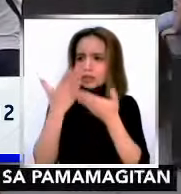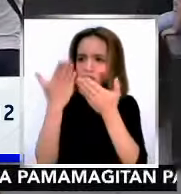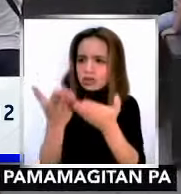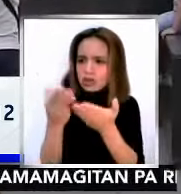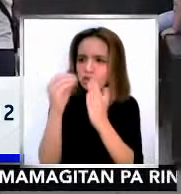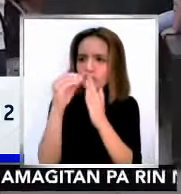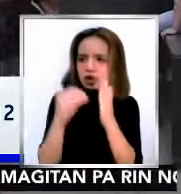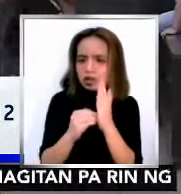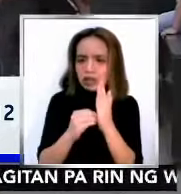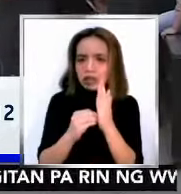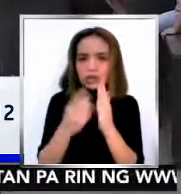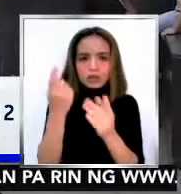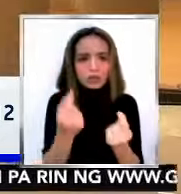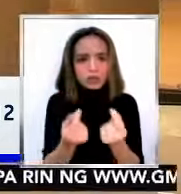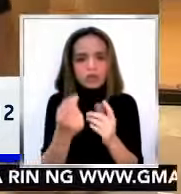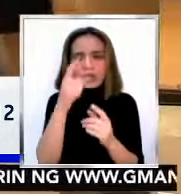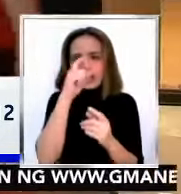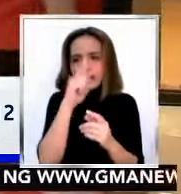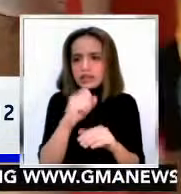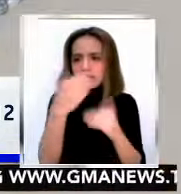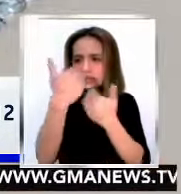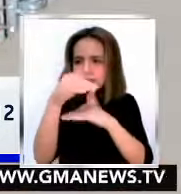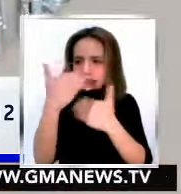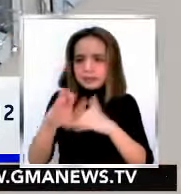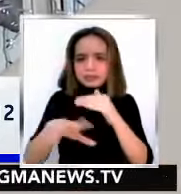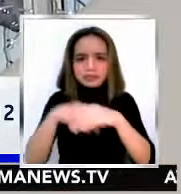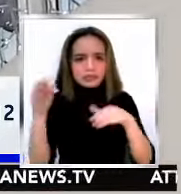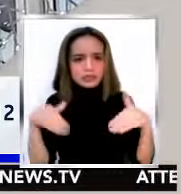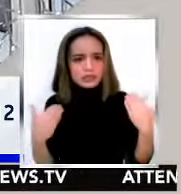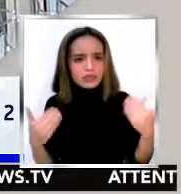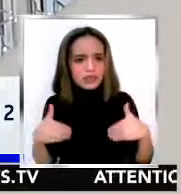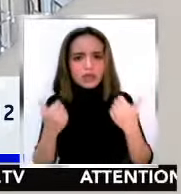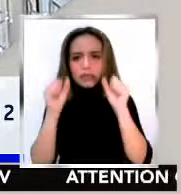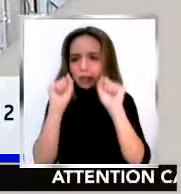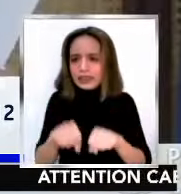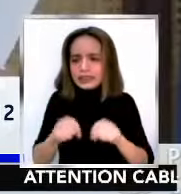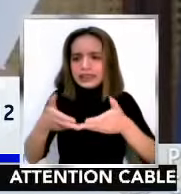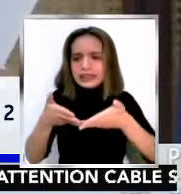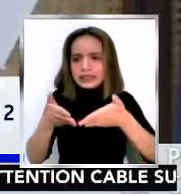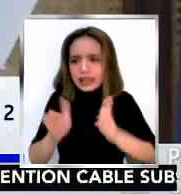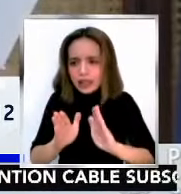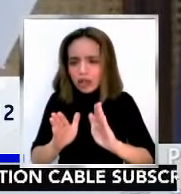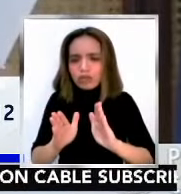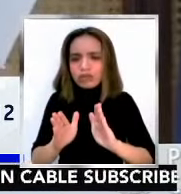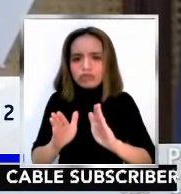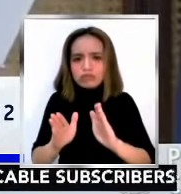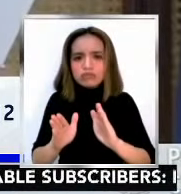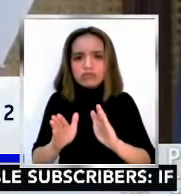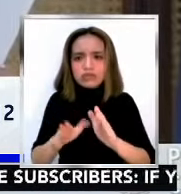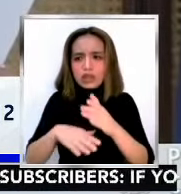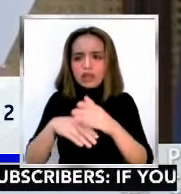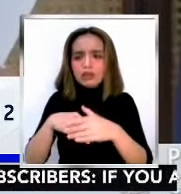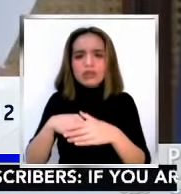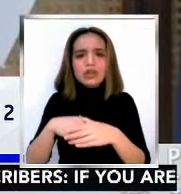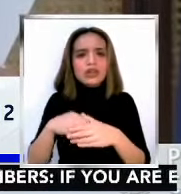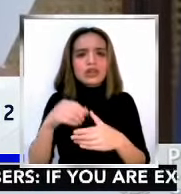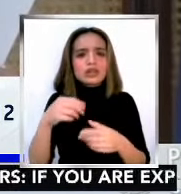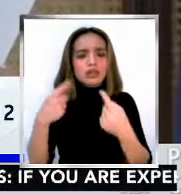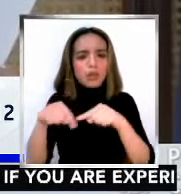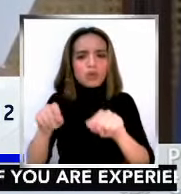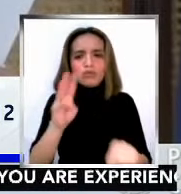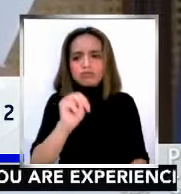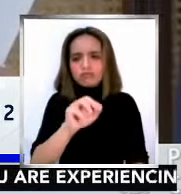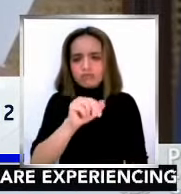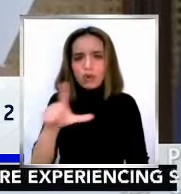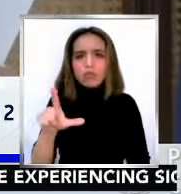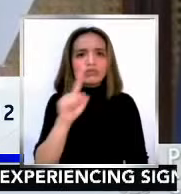restriction among minors who can be allowed to go to the malls. Certainly, we